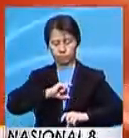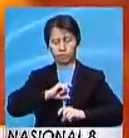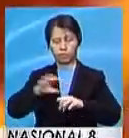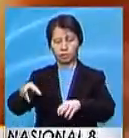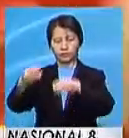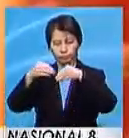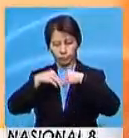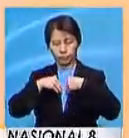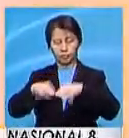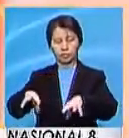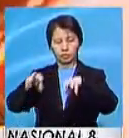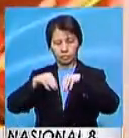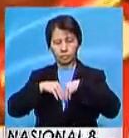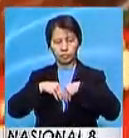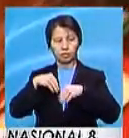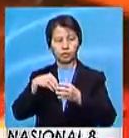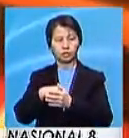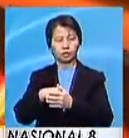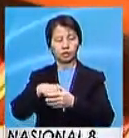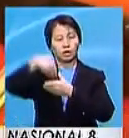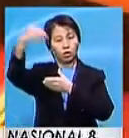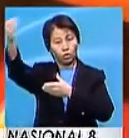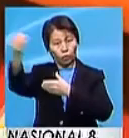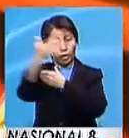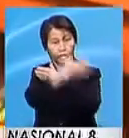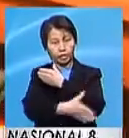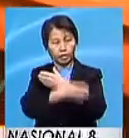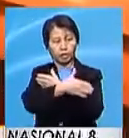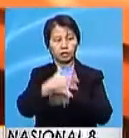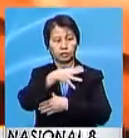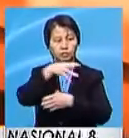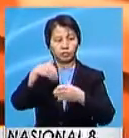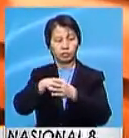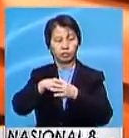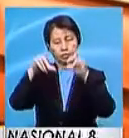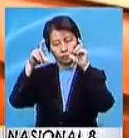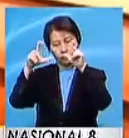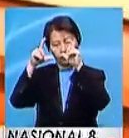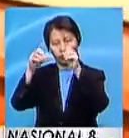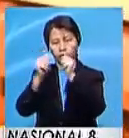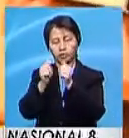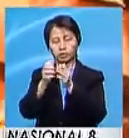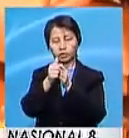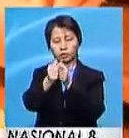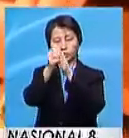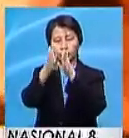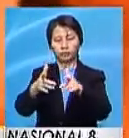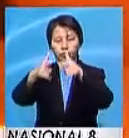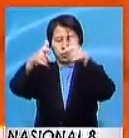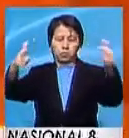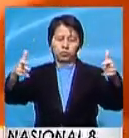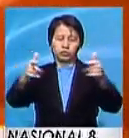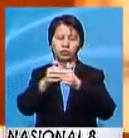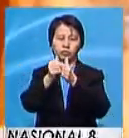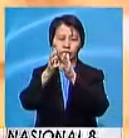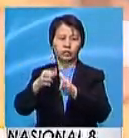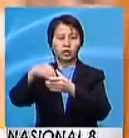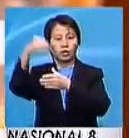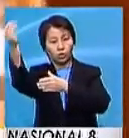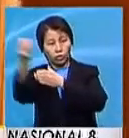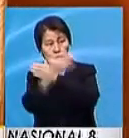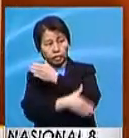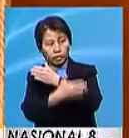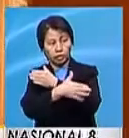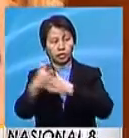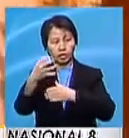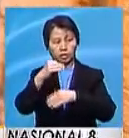oleh Allahyarham Tun Razak dalam dan juga luar negara, dan juga termasuklah potret-potret beliau bersama pimpinan-pimpinan besar dan potret